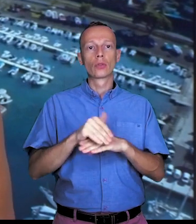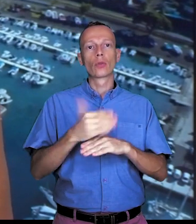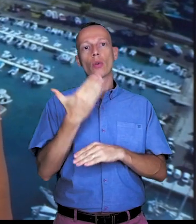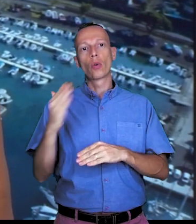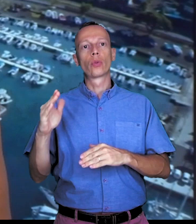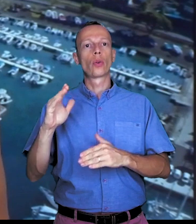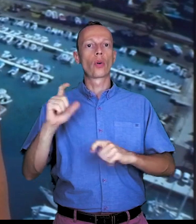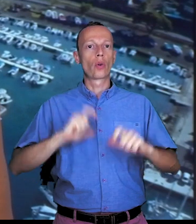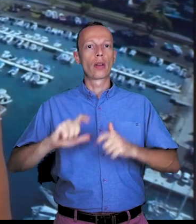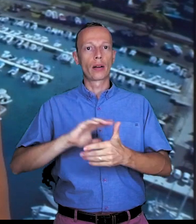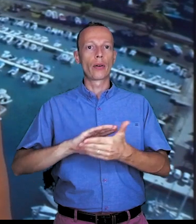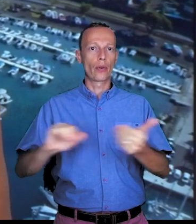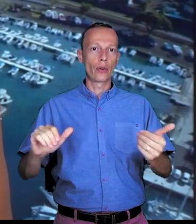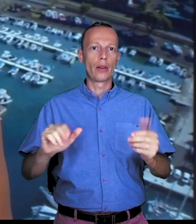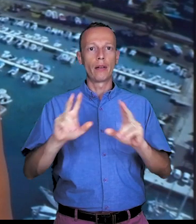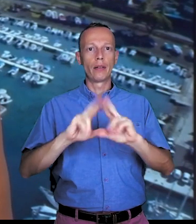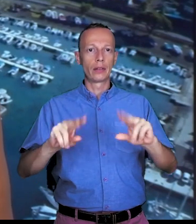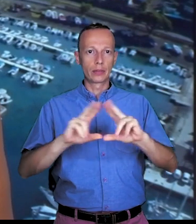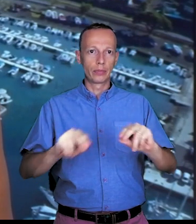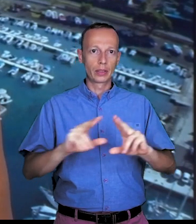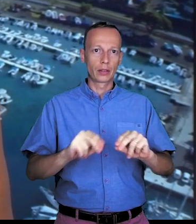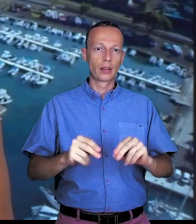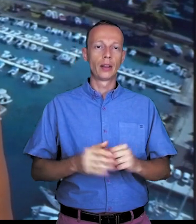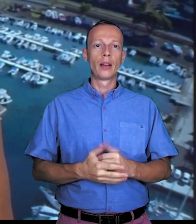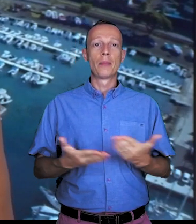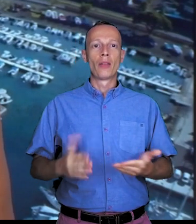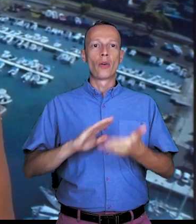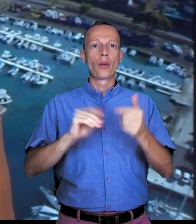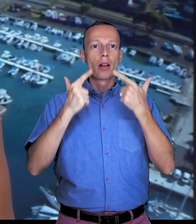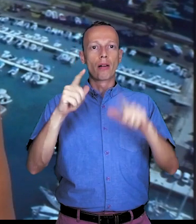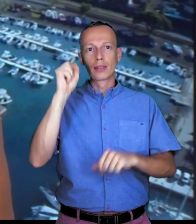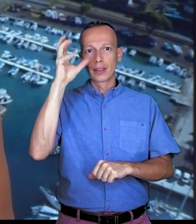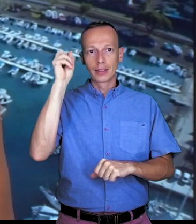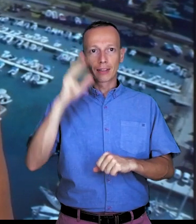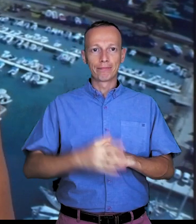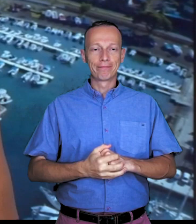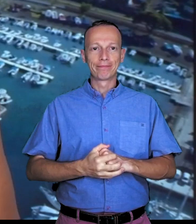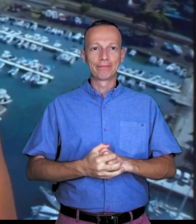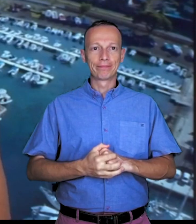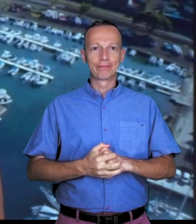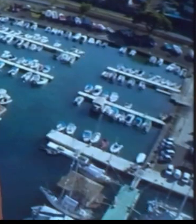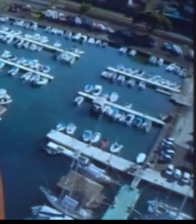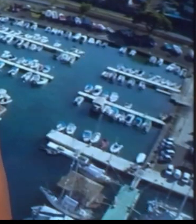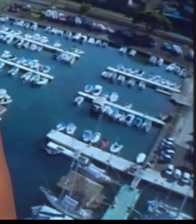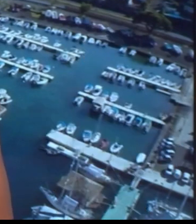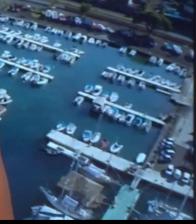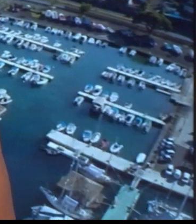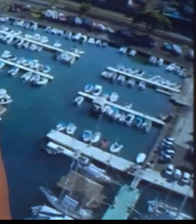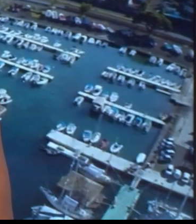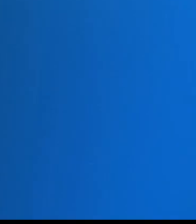suivi. Vous aurez le plaisir de retrouver ce soir Chiquita et Wadaruzes pour votre journal. Tout de suite pour le VA.